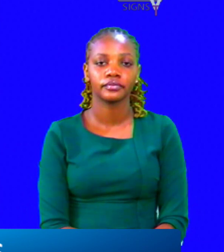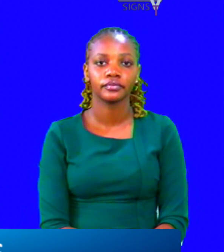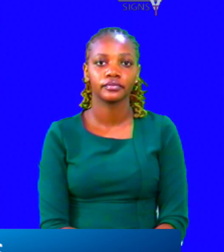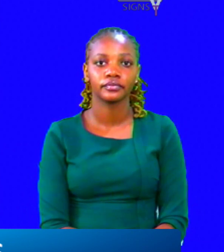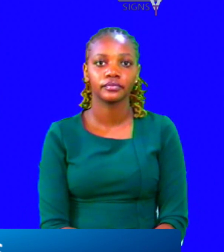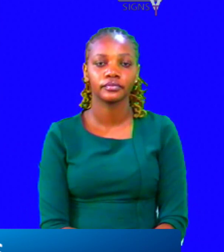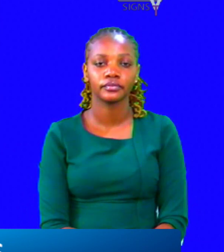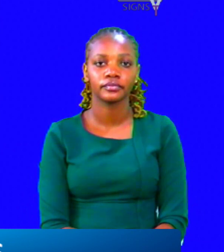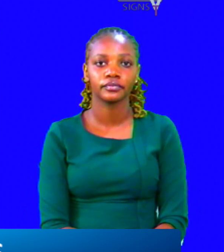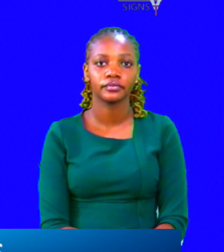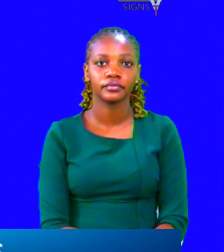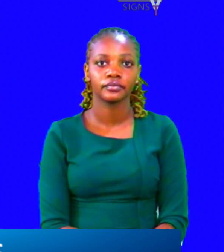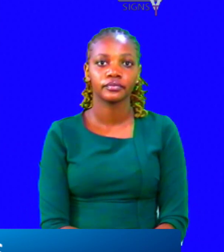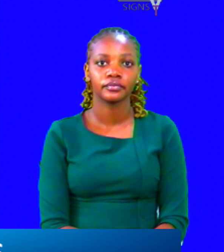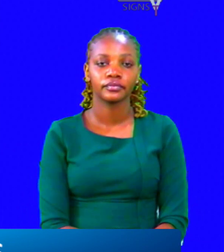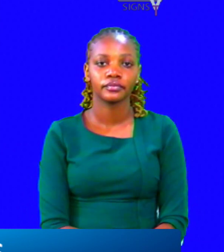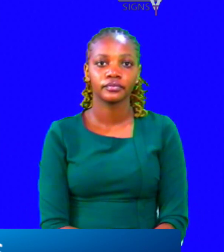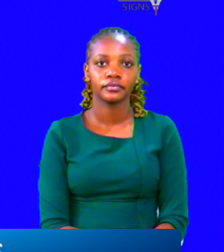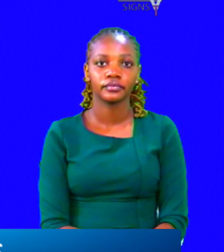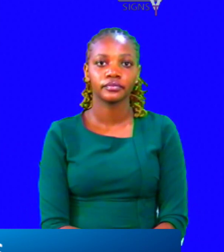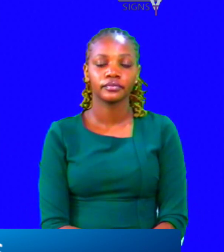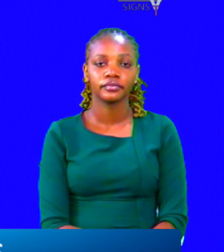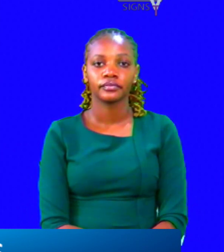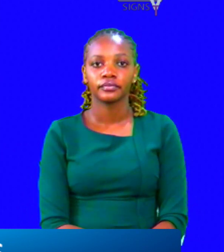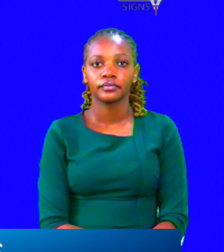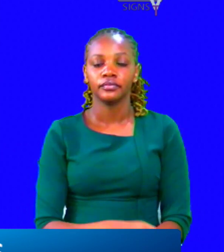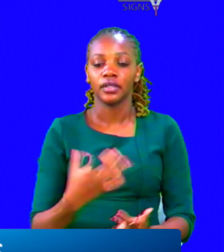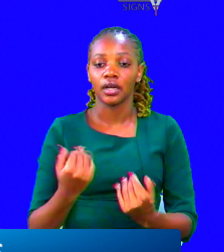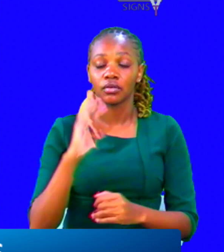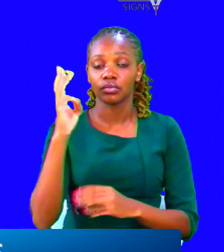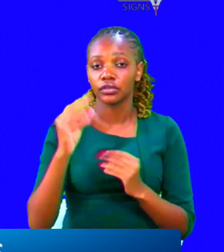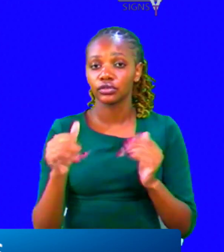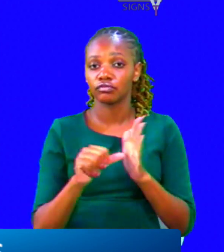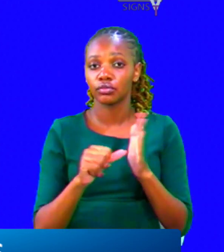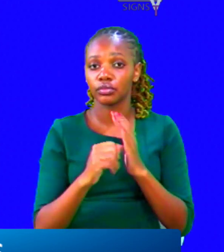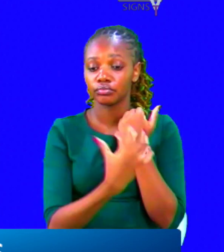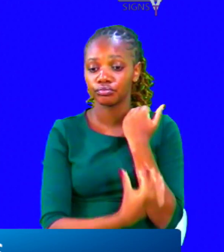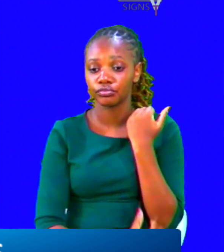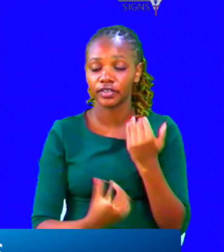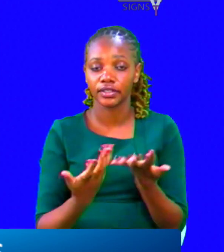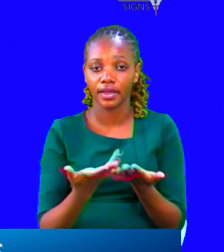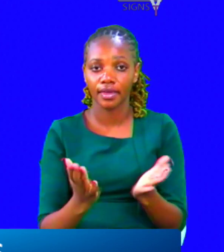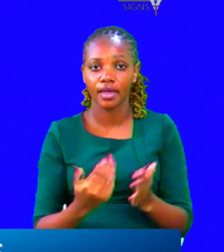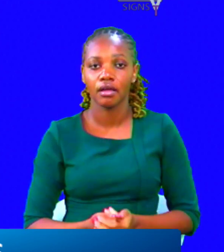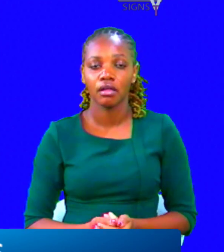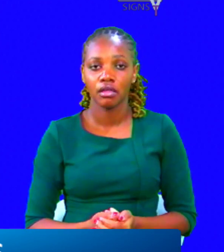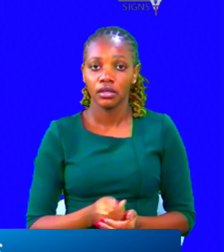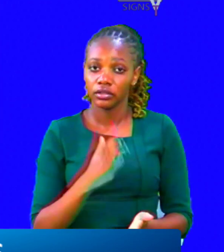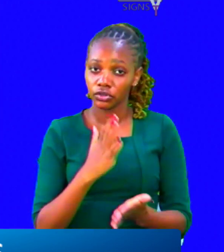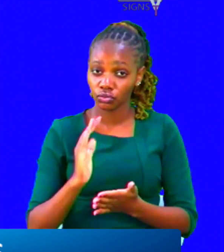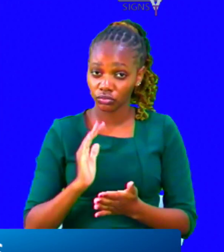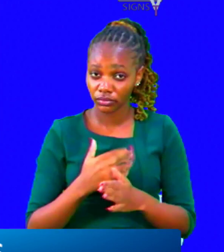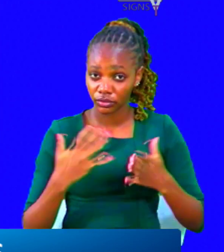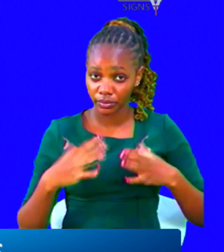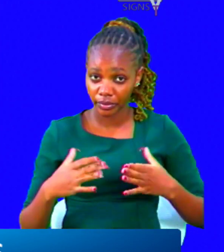sasa tukiunganisha maji ya kulima, ile fertilizer subsidies, umasikini na jaa hapa umeisha kabisa.